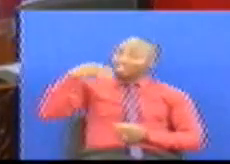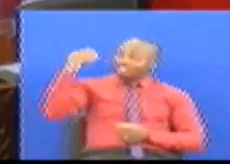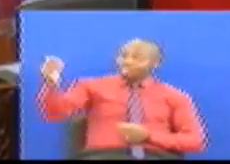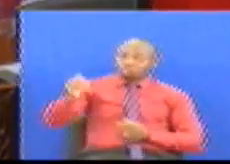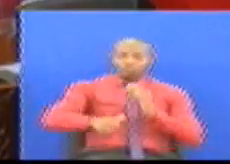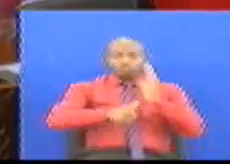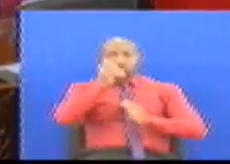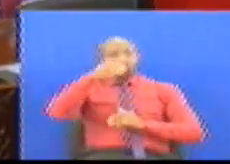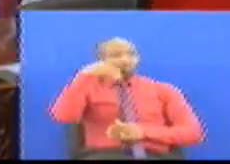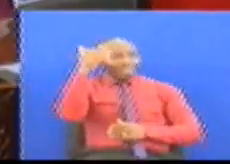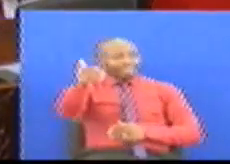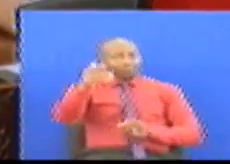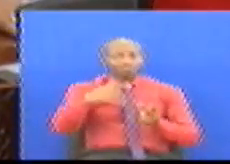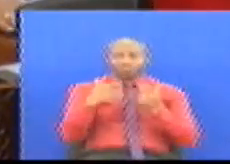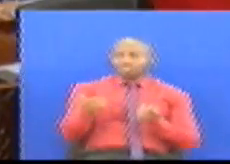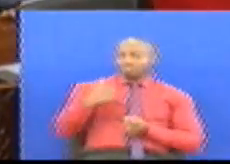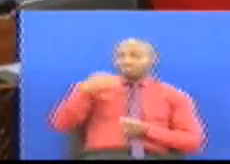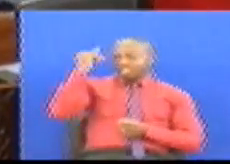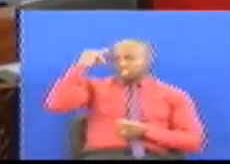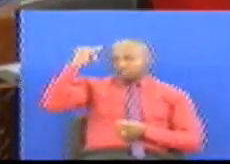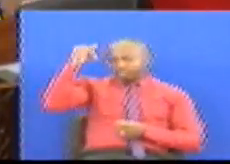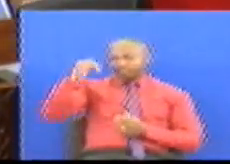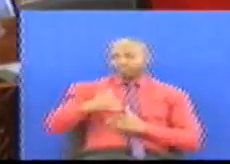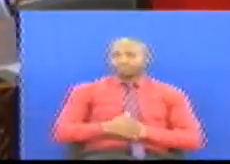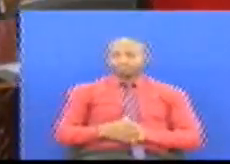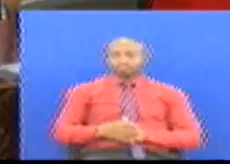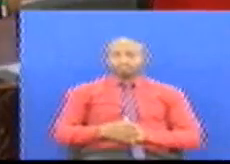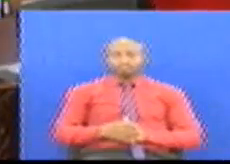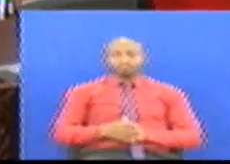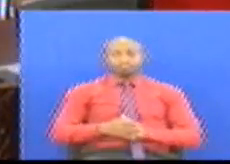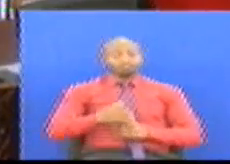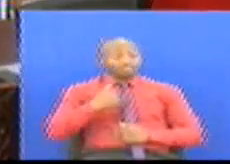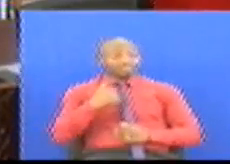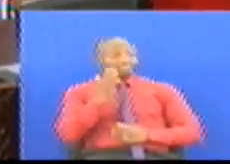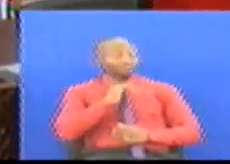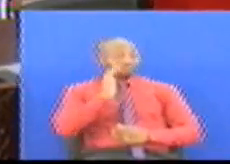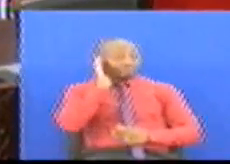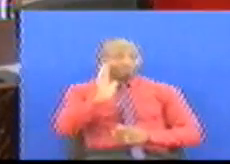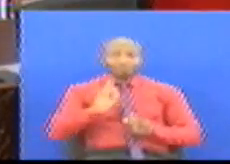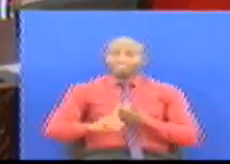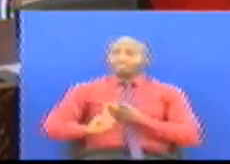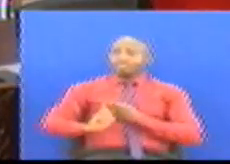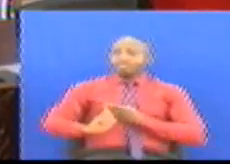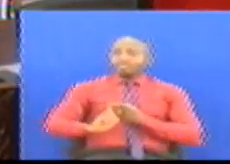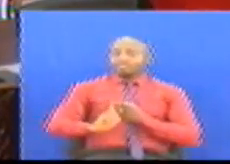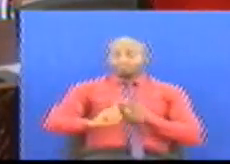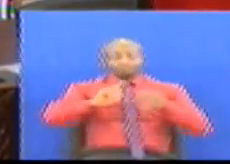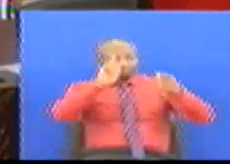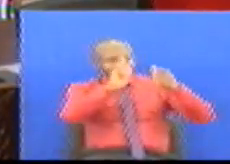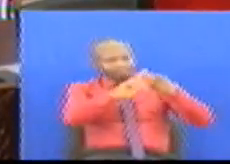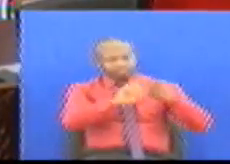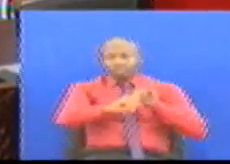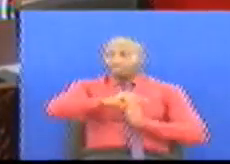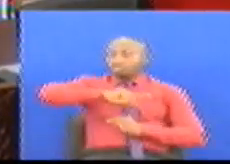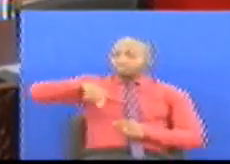viongozi wa kesho. Hivyo ushauri wangu Mheshimiwa Waziri, nilichokuwa nahitaji kushauri ni kwamba moja,